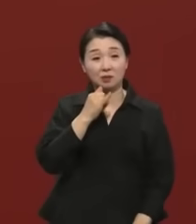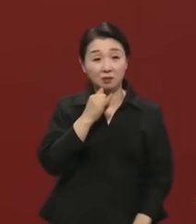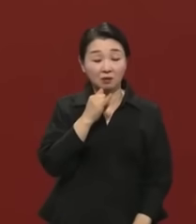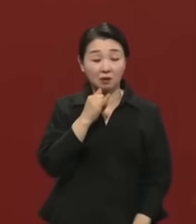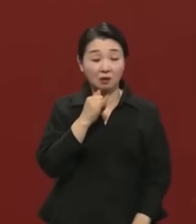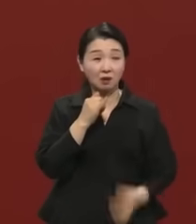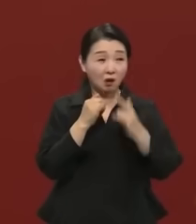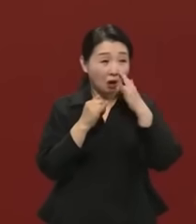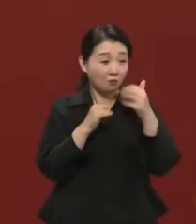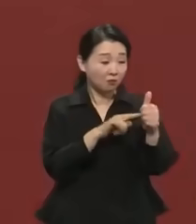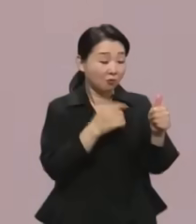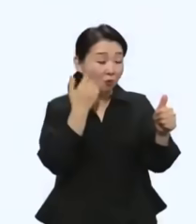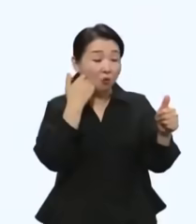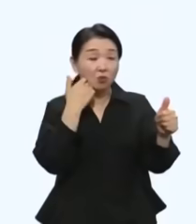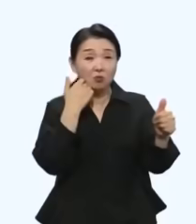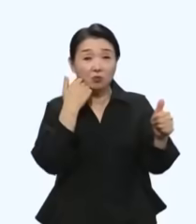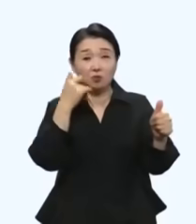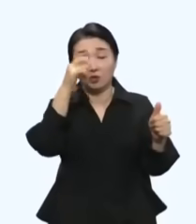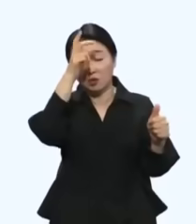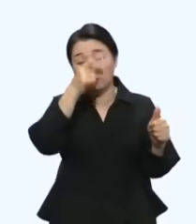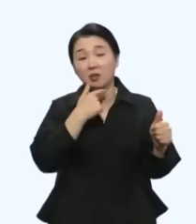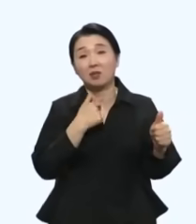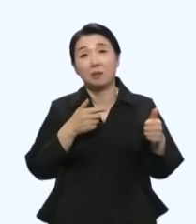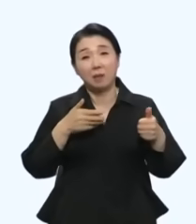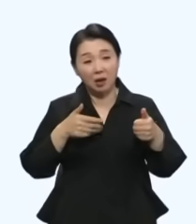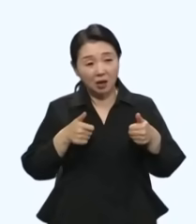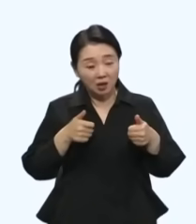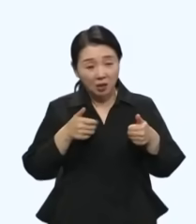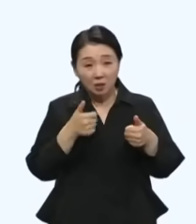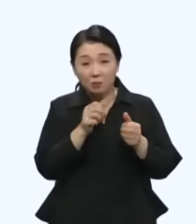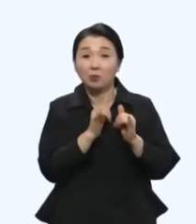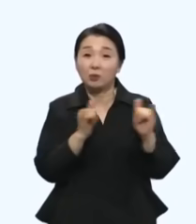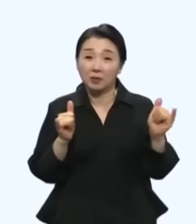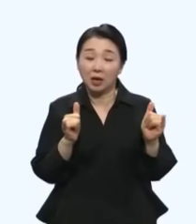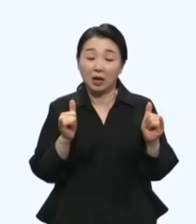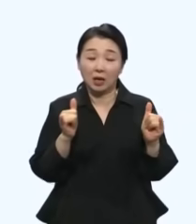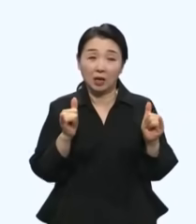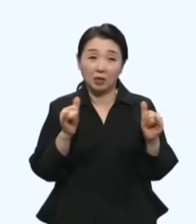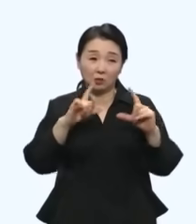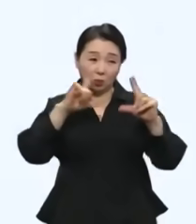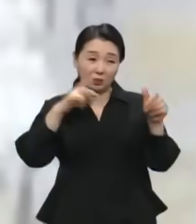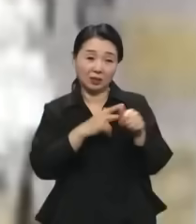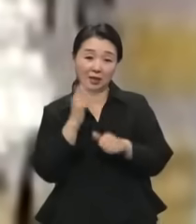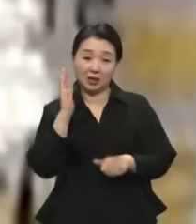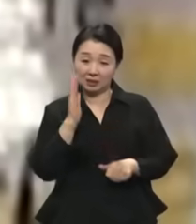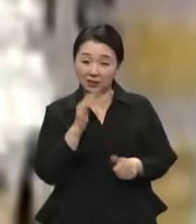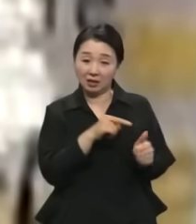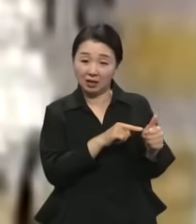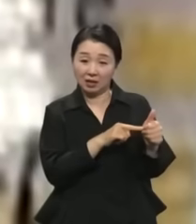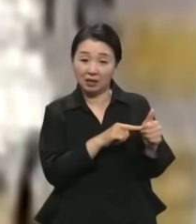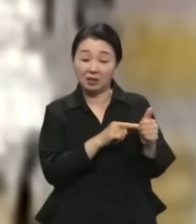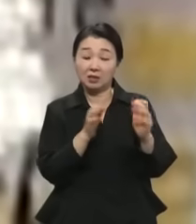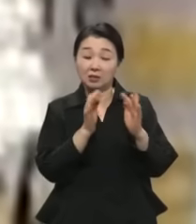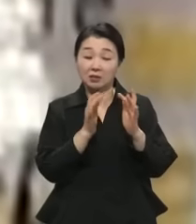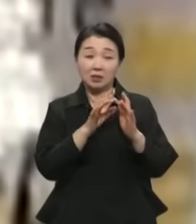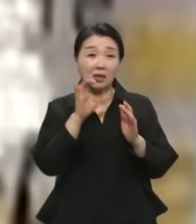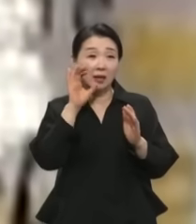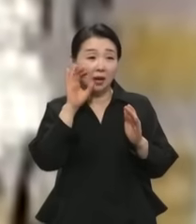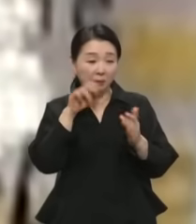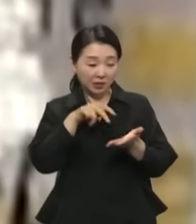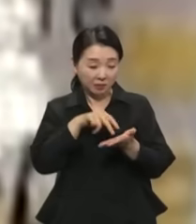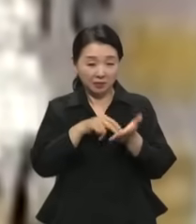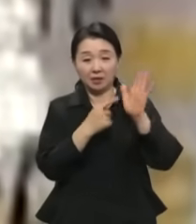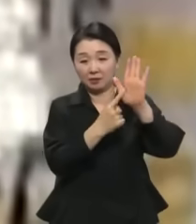변호사 스타강사 이런 사실이 알려졌습니다 오늘이 학부모가 인터넷 카페 입장문을